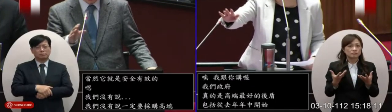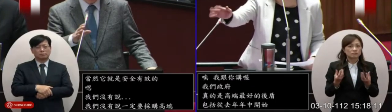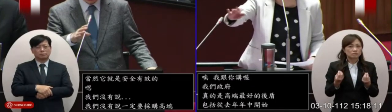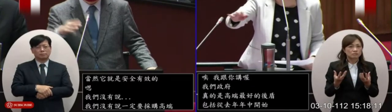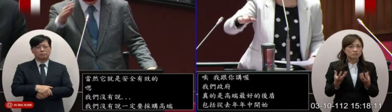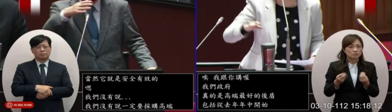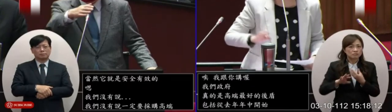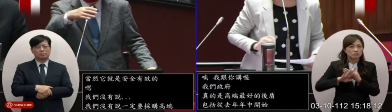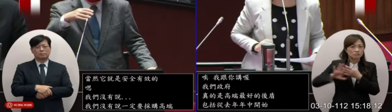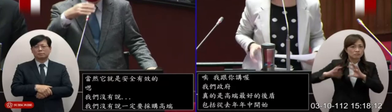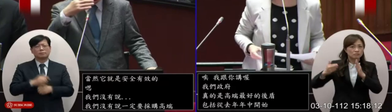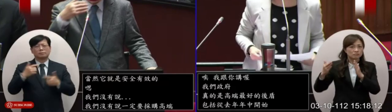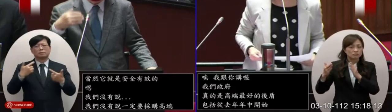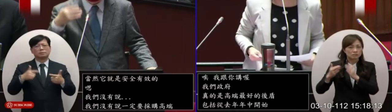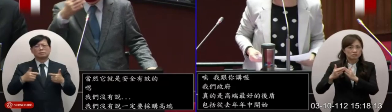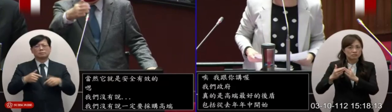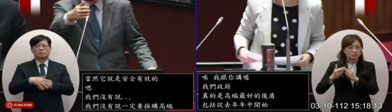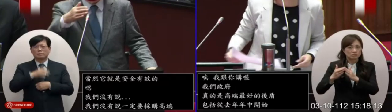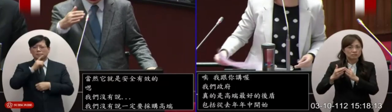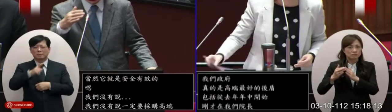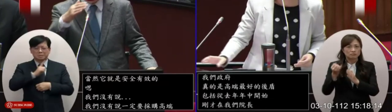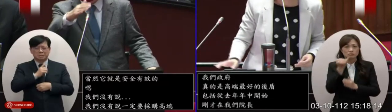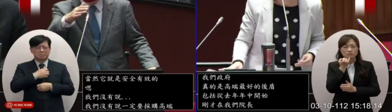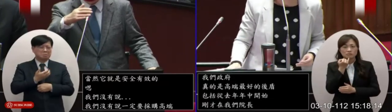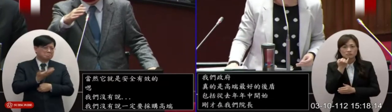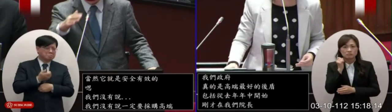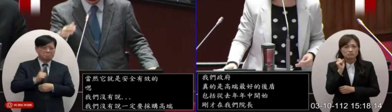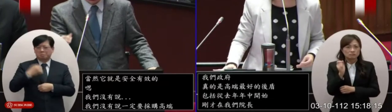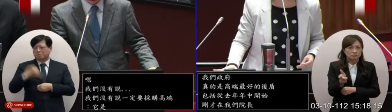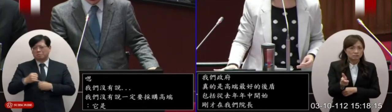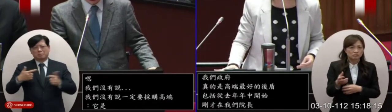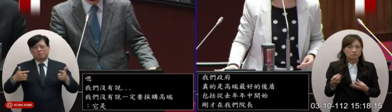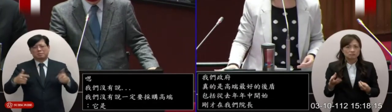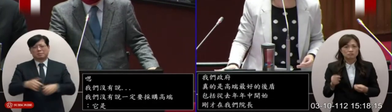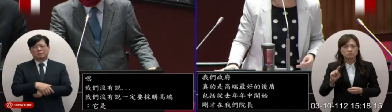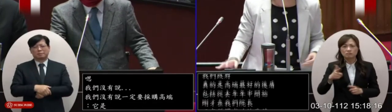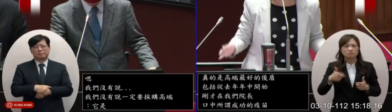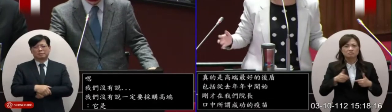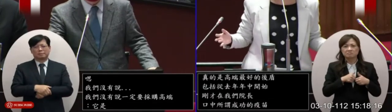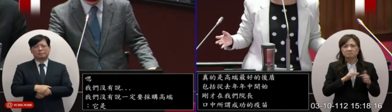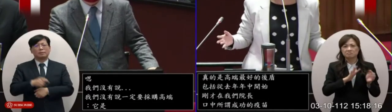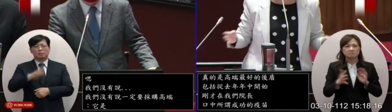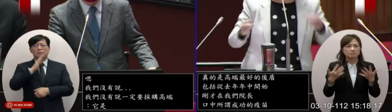没有其他国家给他采购了。 这不是 Kimoji 觉得不是就不是。 这不是 Kimoji。